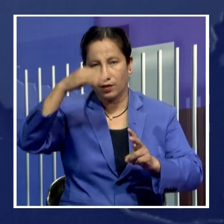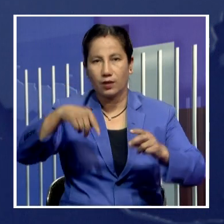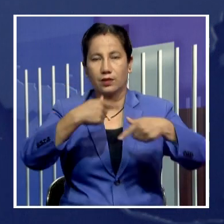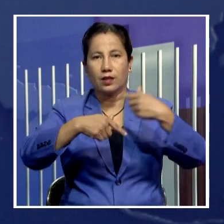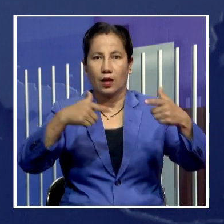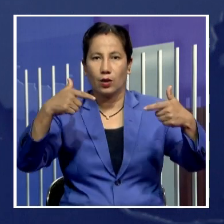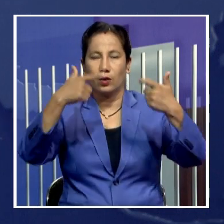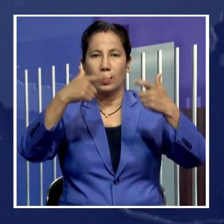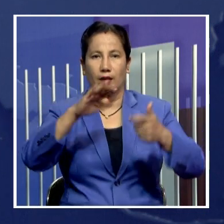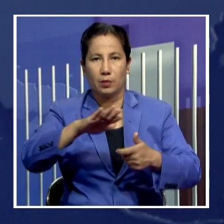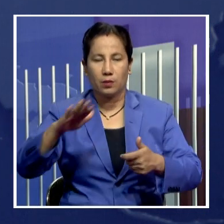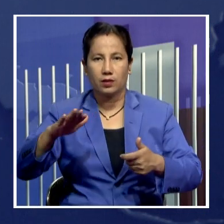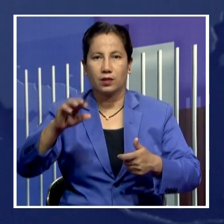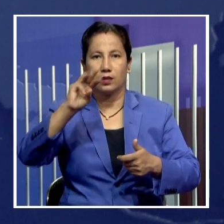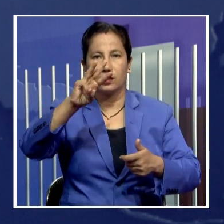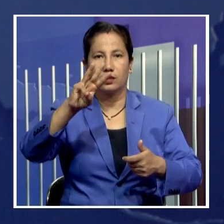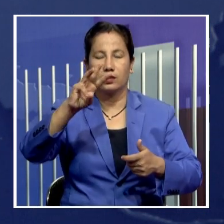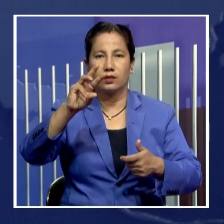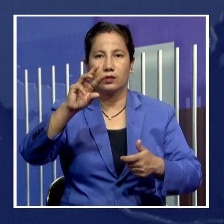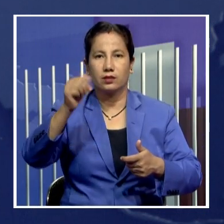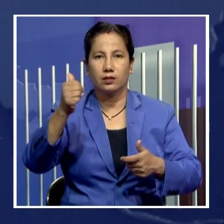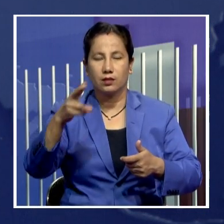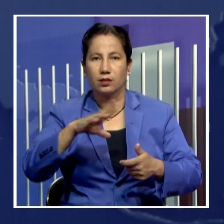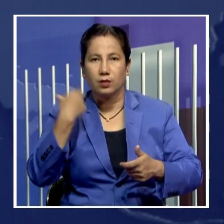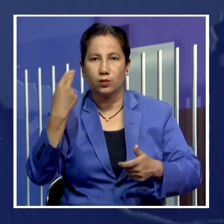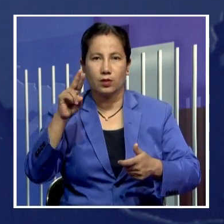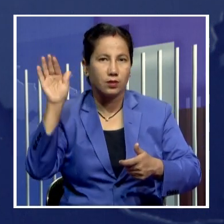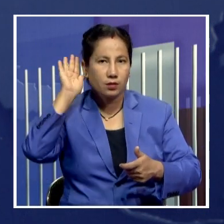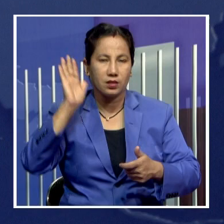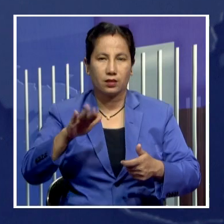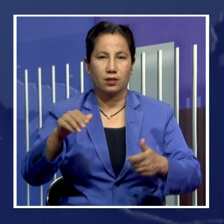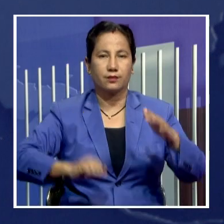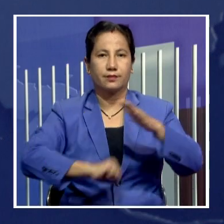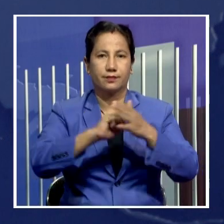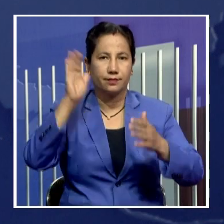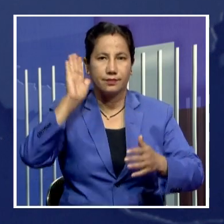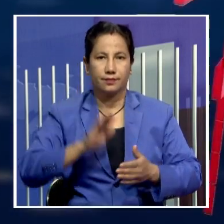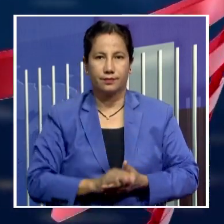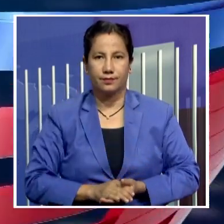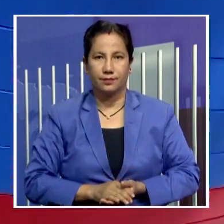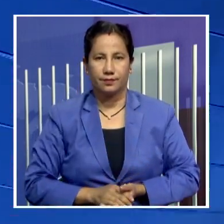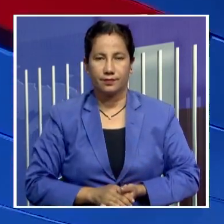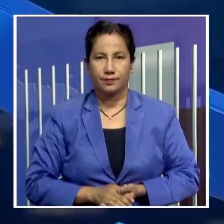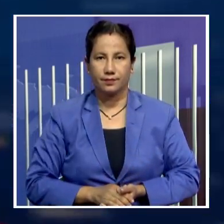लागेर बालबालिका सहित 36 जनाको मृत्यु भएको समाचार पनि हामीसँग छ। तर सुरुमा प्रमुख समाचार।